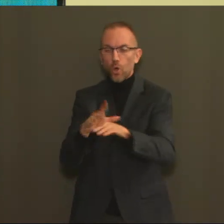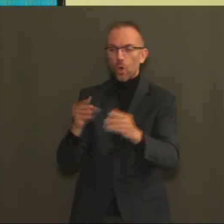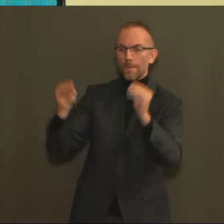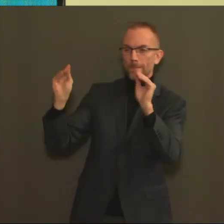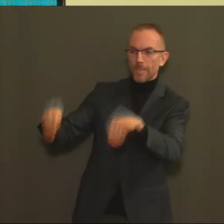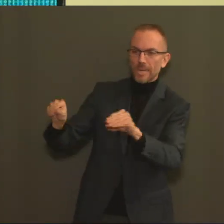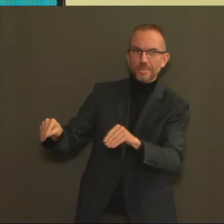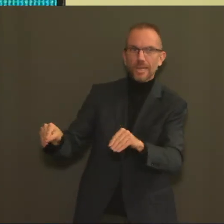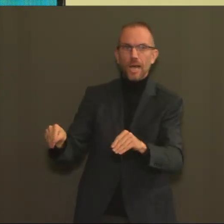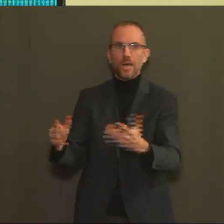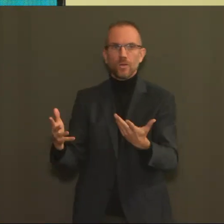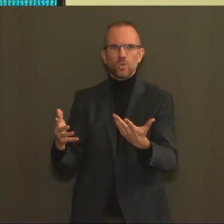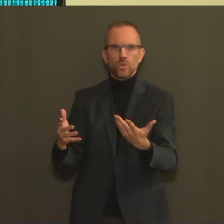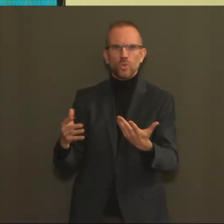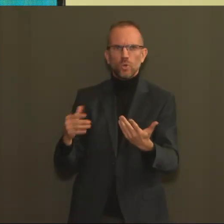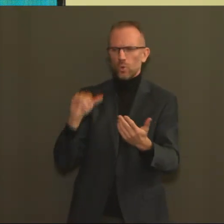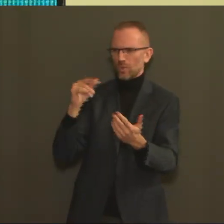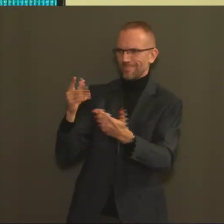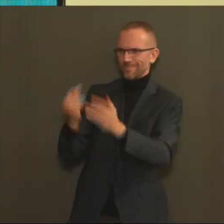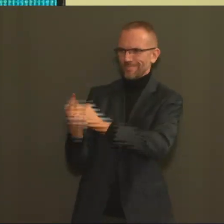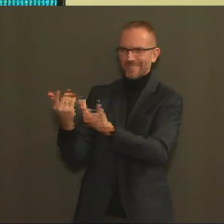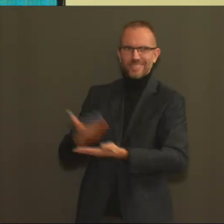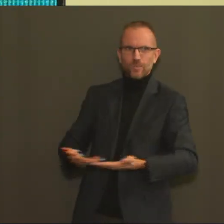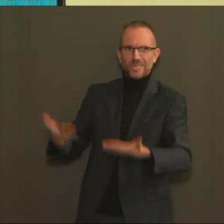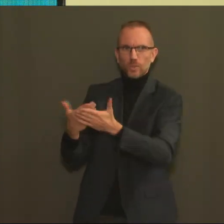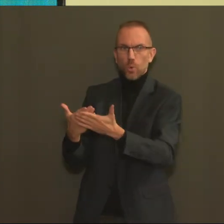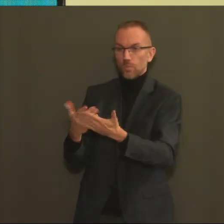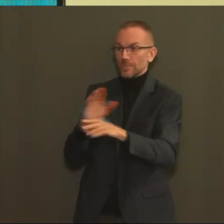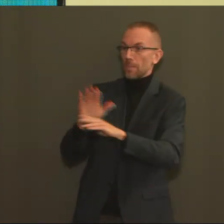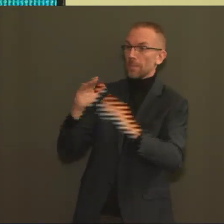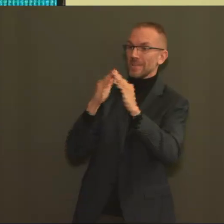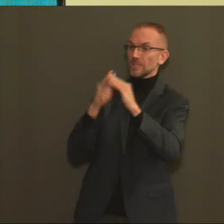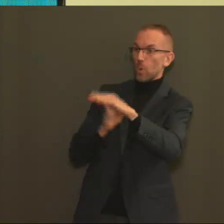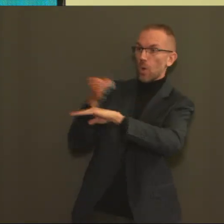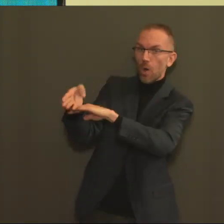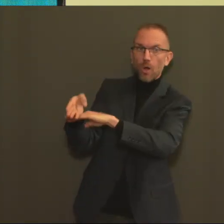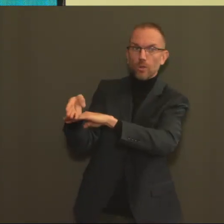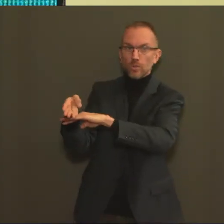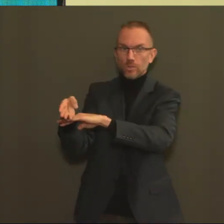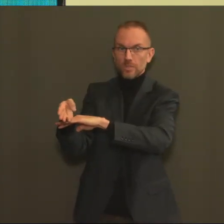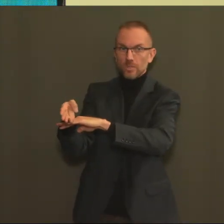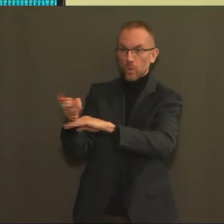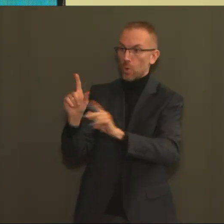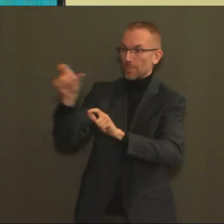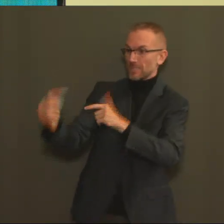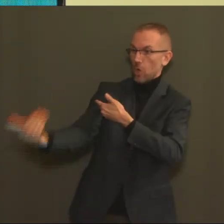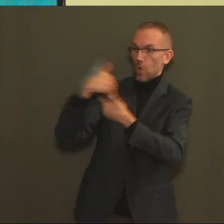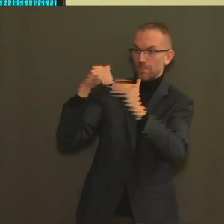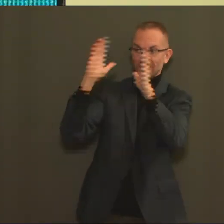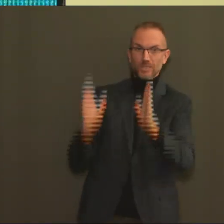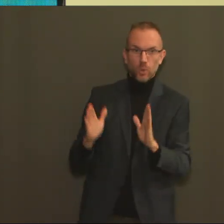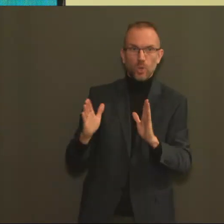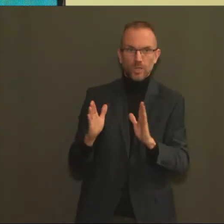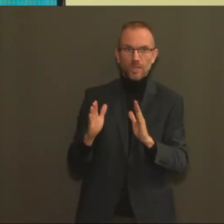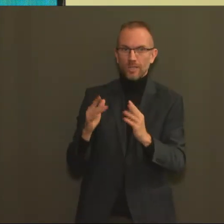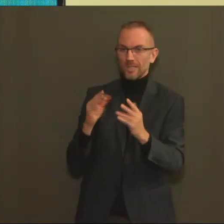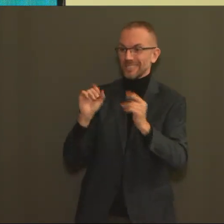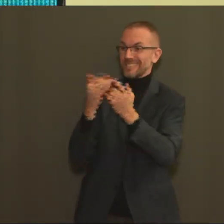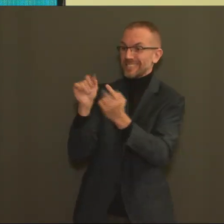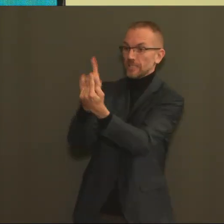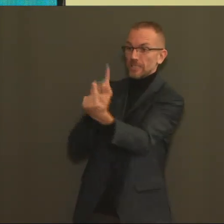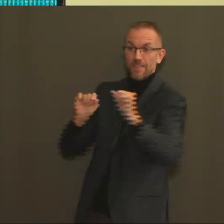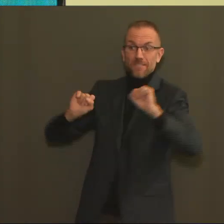voor de wereld is ik lk ook lk had received the styles met m'n pa heeft geconstateerd dan zal